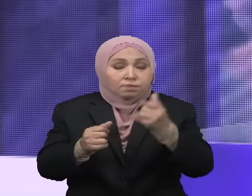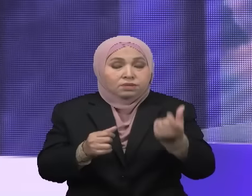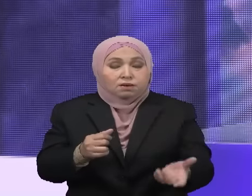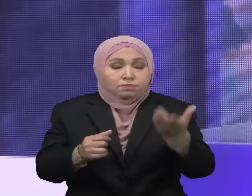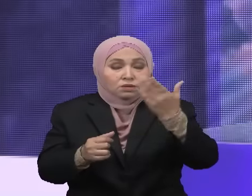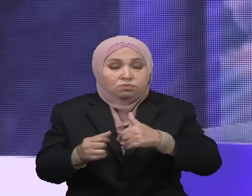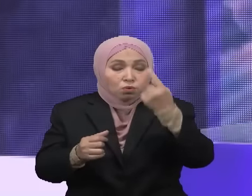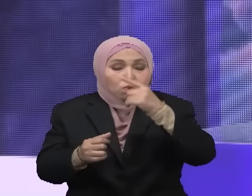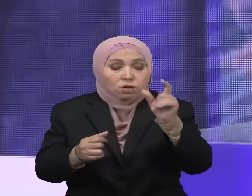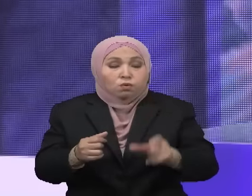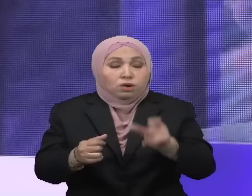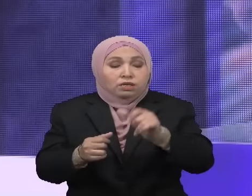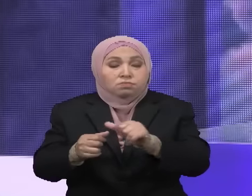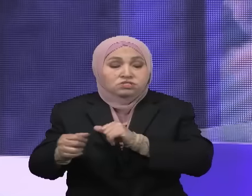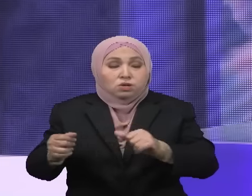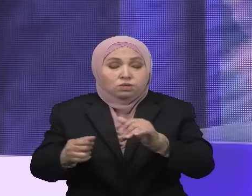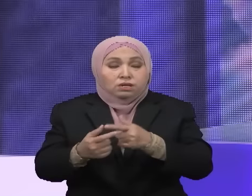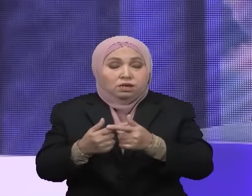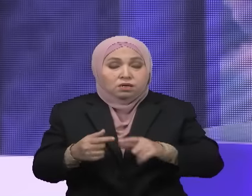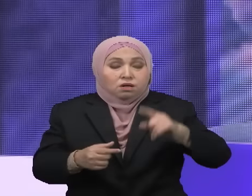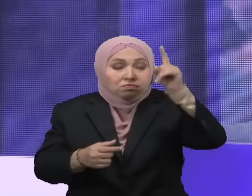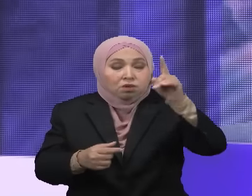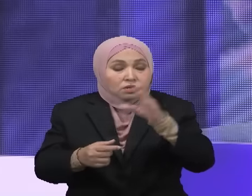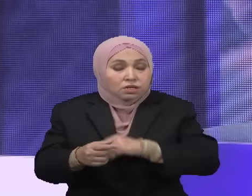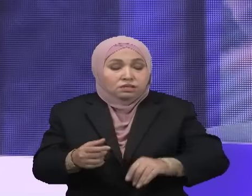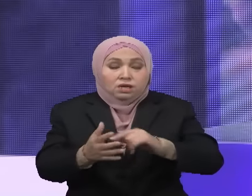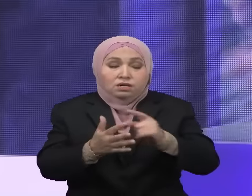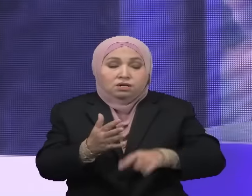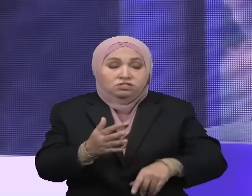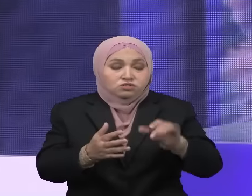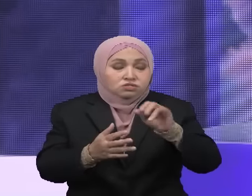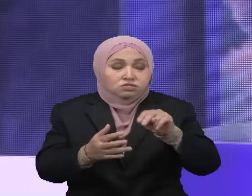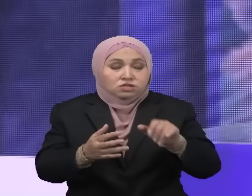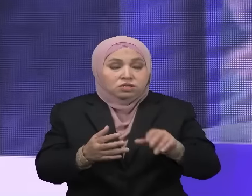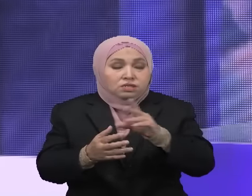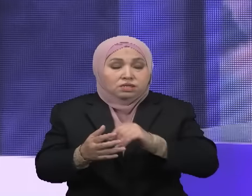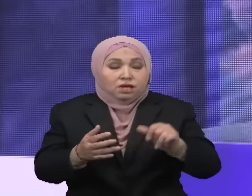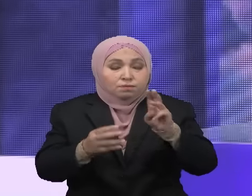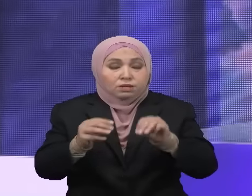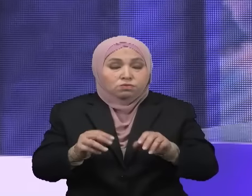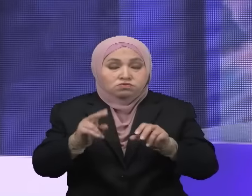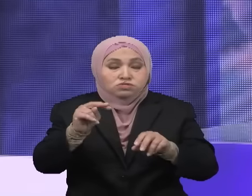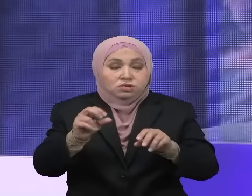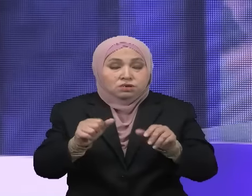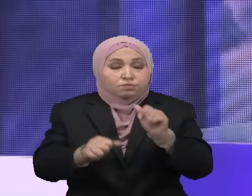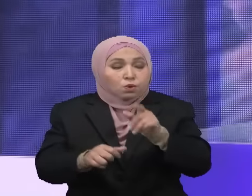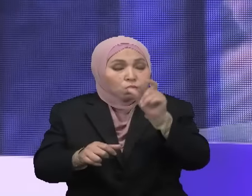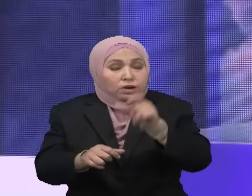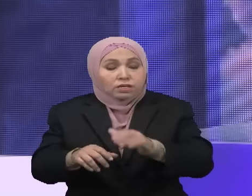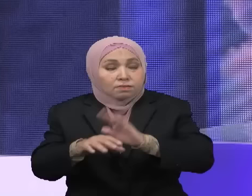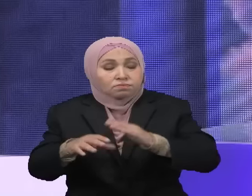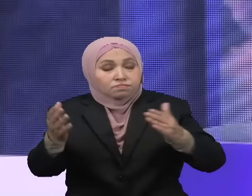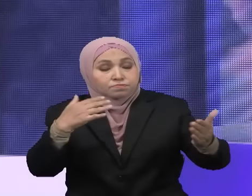yang menjauhkan daripada Allah, di kalangan jin dan manusia. Apa maksud di kalangan manusia? Kita tahulah, Ustaz, kan? Orang yang ajak